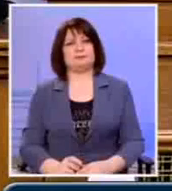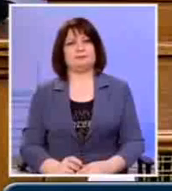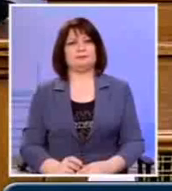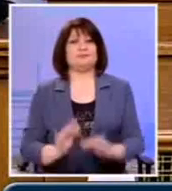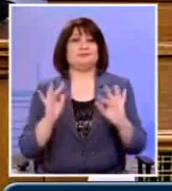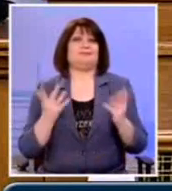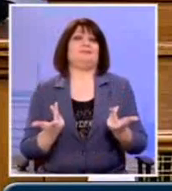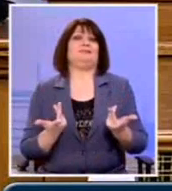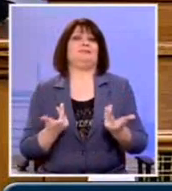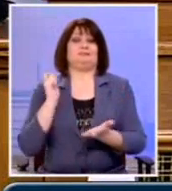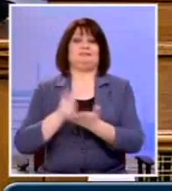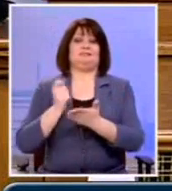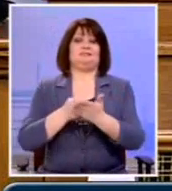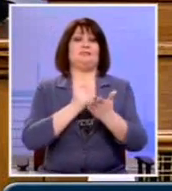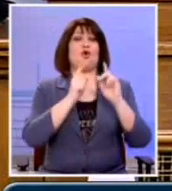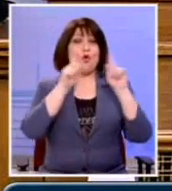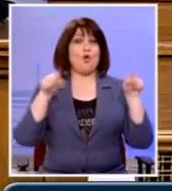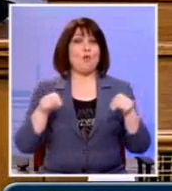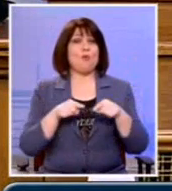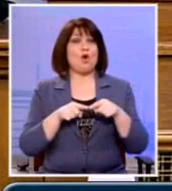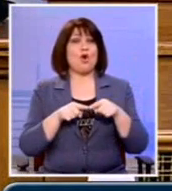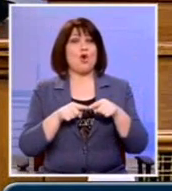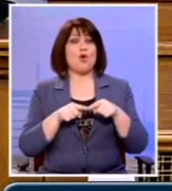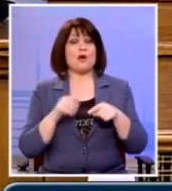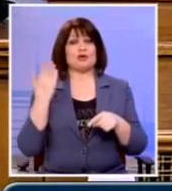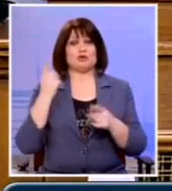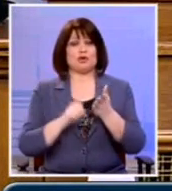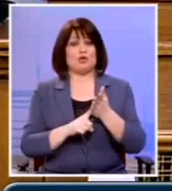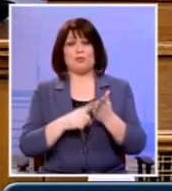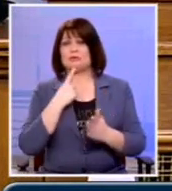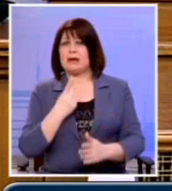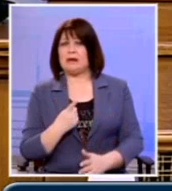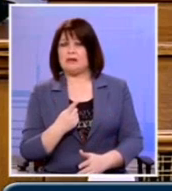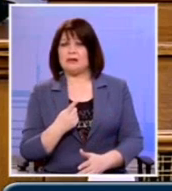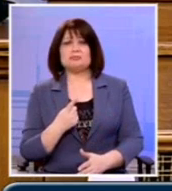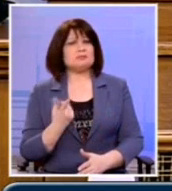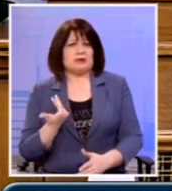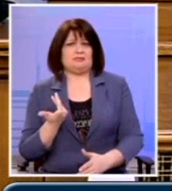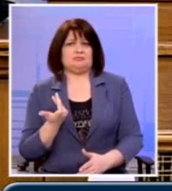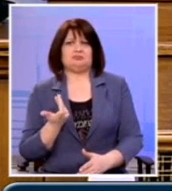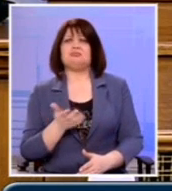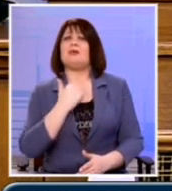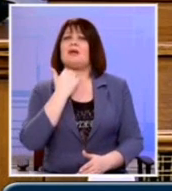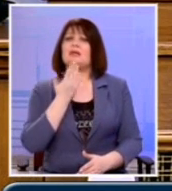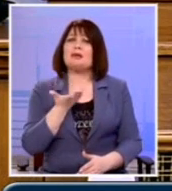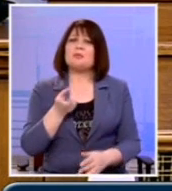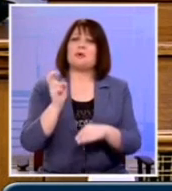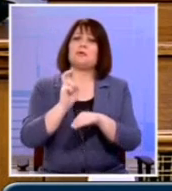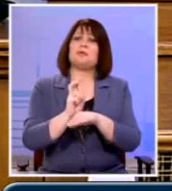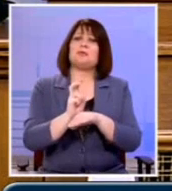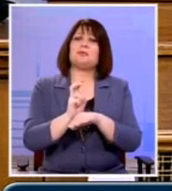Γιατί αγοράζονταν ομόλογα? Ο νόμος που υπήρχε ήταν ότι δεν μπορούμε να αφήσουμε τα